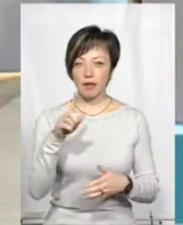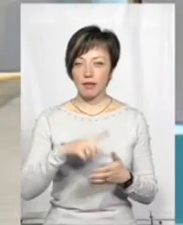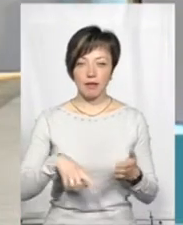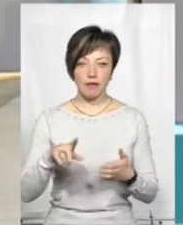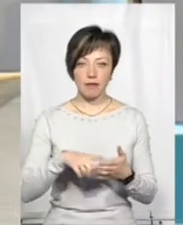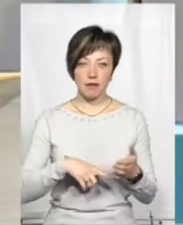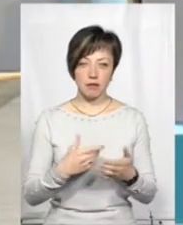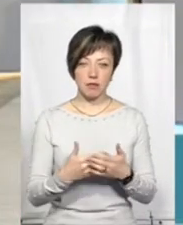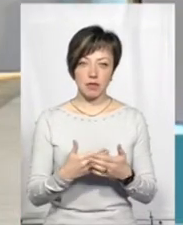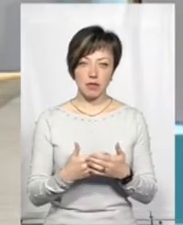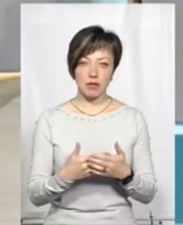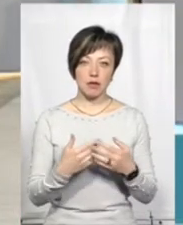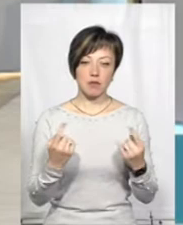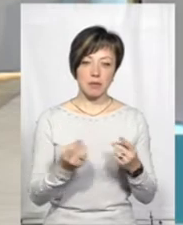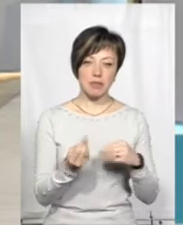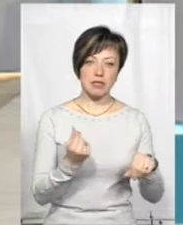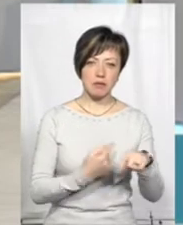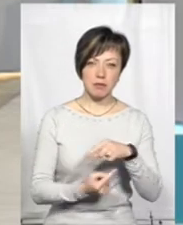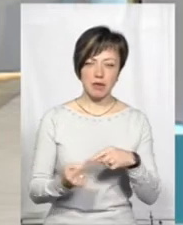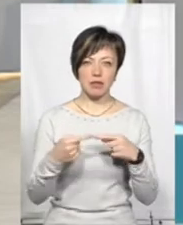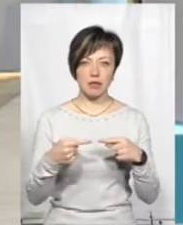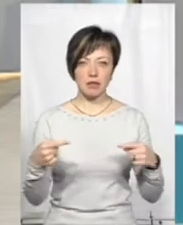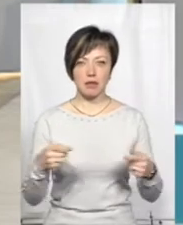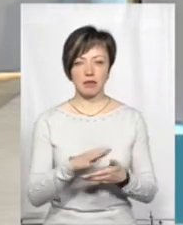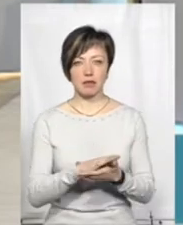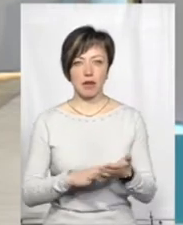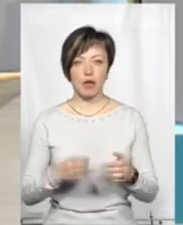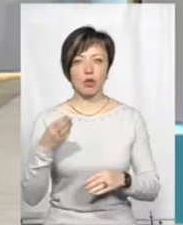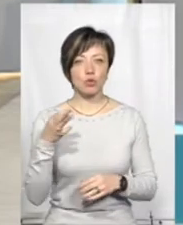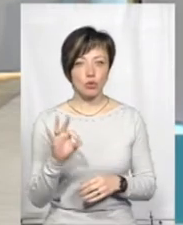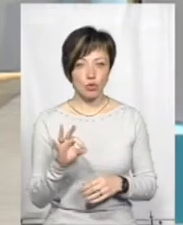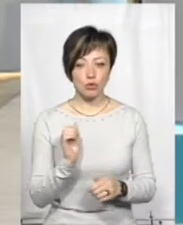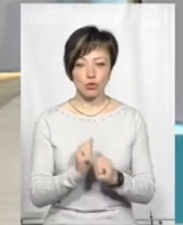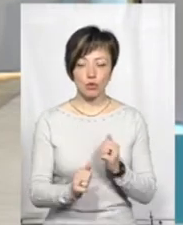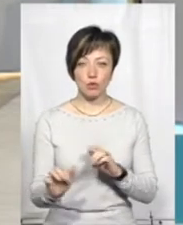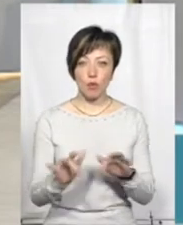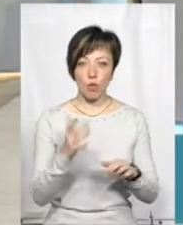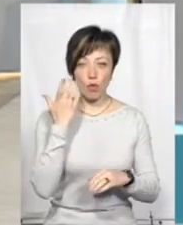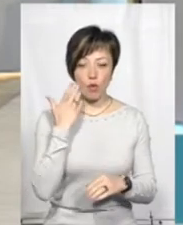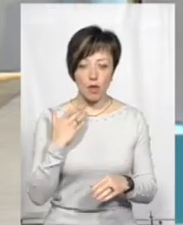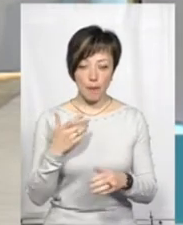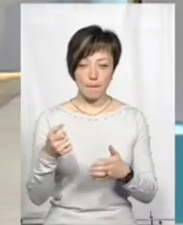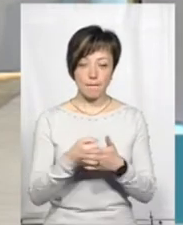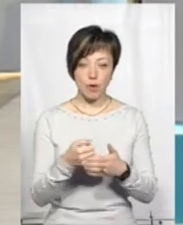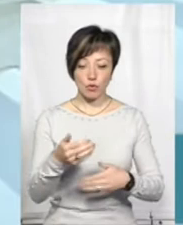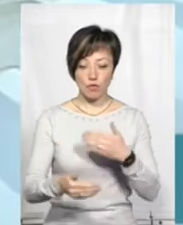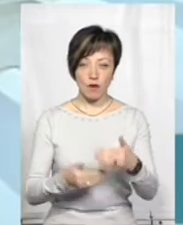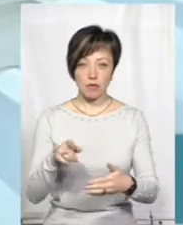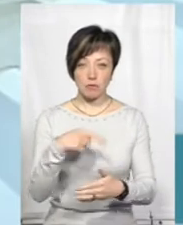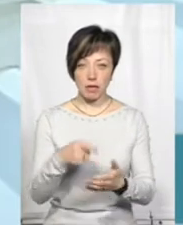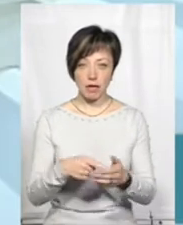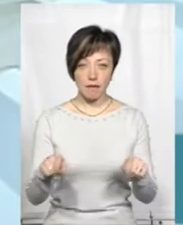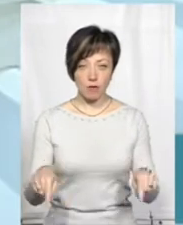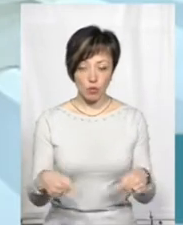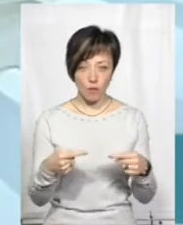вірять стосовно там і пересічні, і бізнесмени, там, і так далі. То з кожним кроком, коли вже просувається питання відновлення з